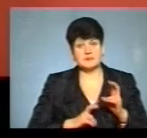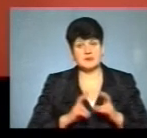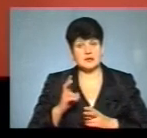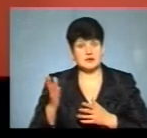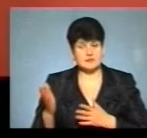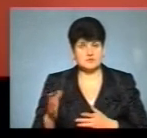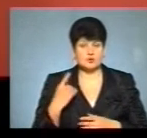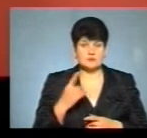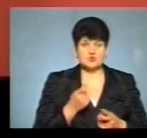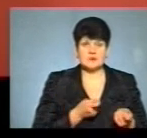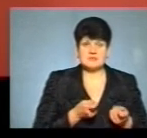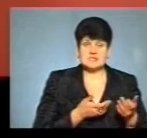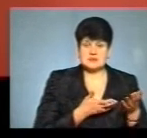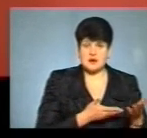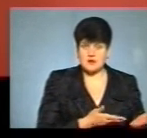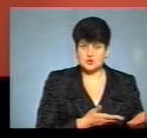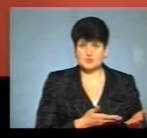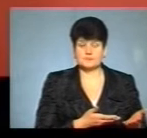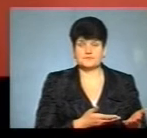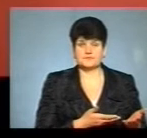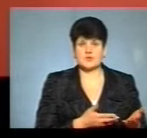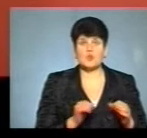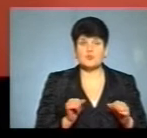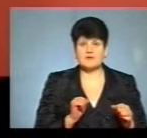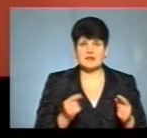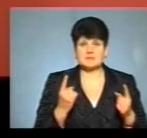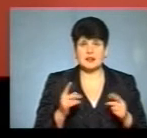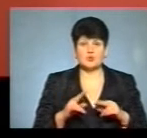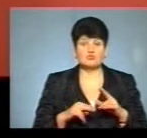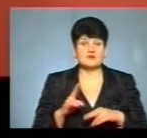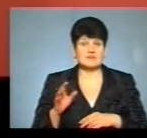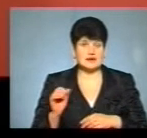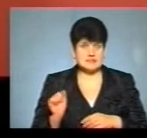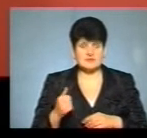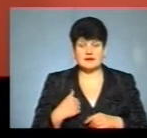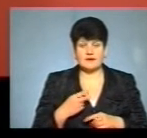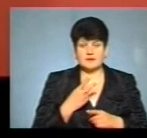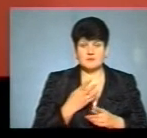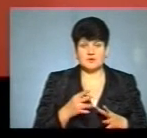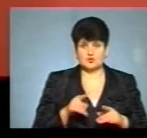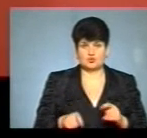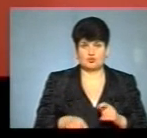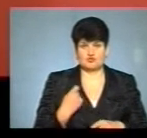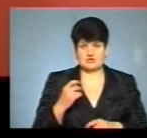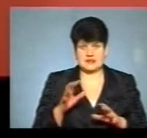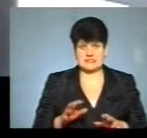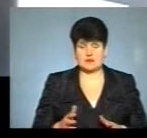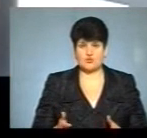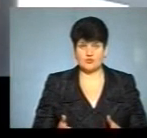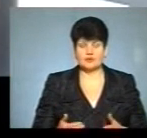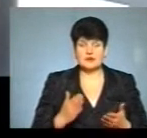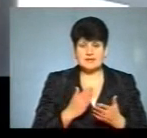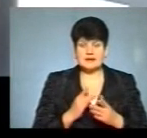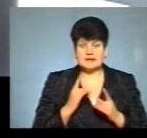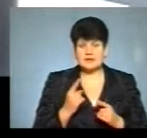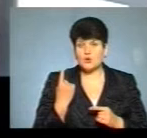чи обласну адміністрацію, чи управління капітального будівництва. Тобто я тут не вбачаю порушення закону. Є тільки